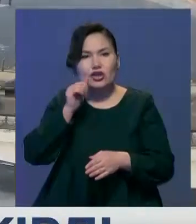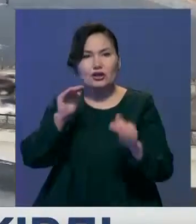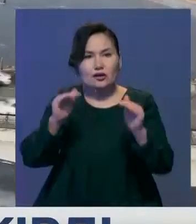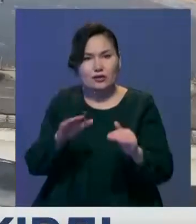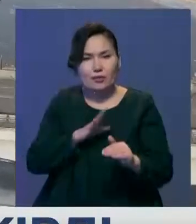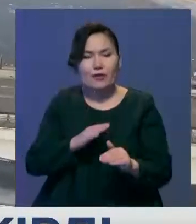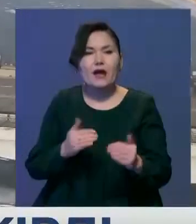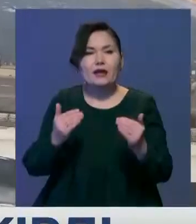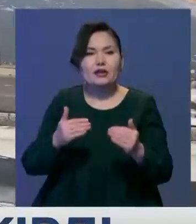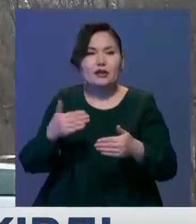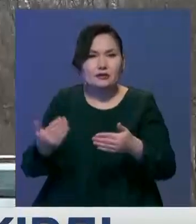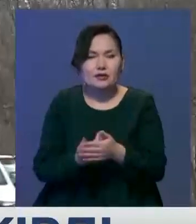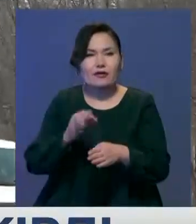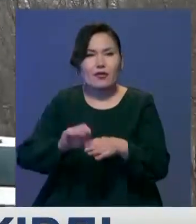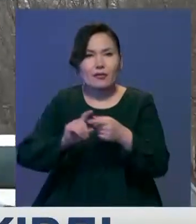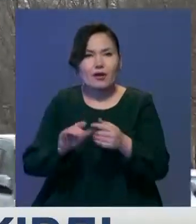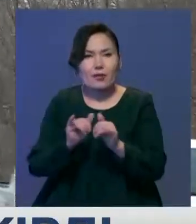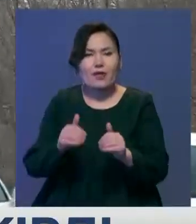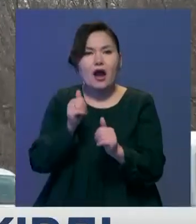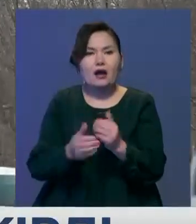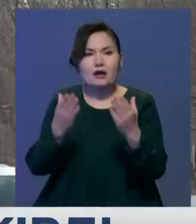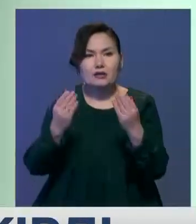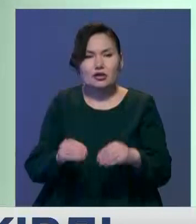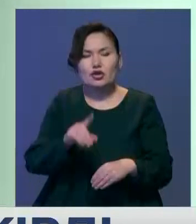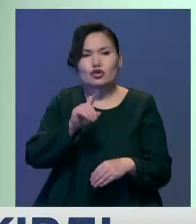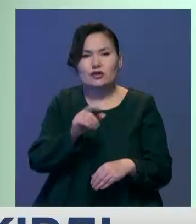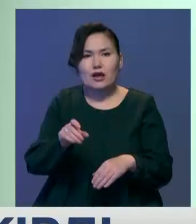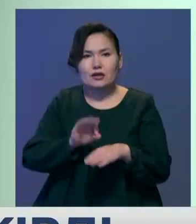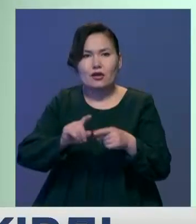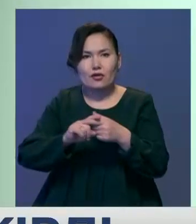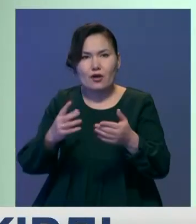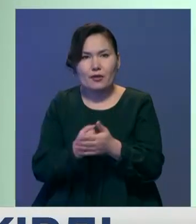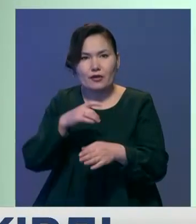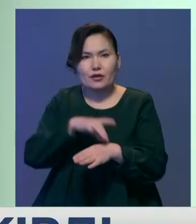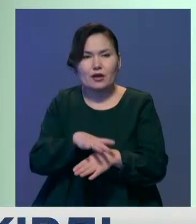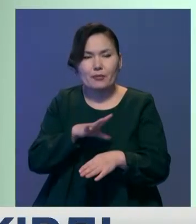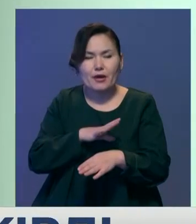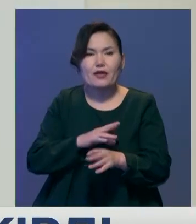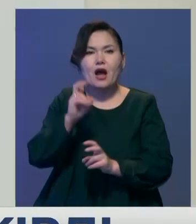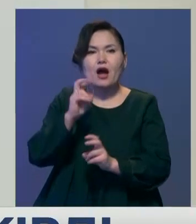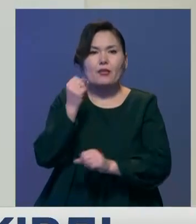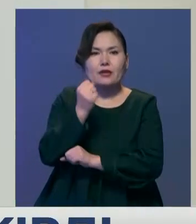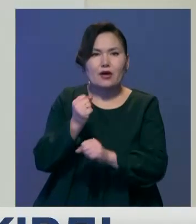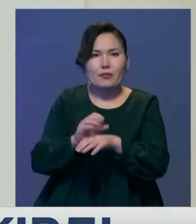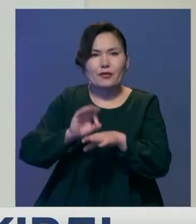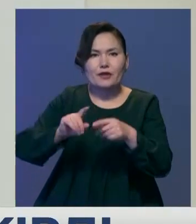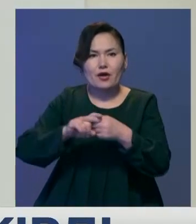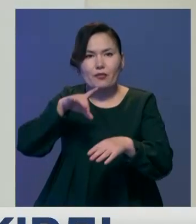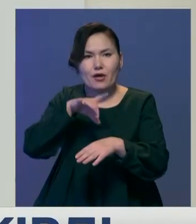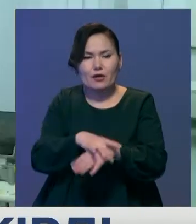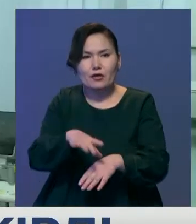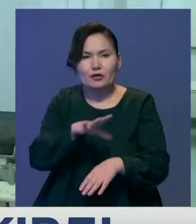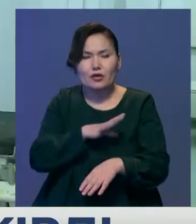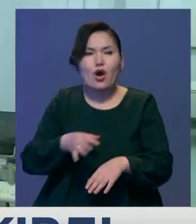Енді қайта қызыл аймаққа айналды. Күніне жүздеген адамның коронавирус жұқтырғаны анықталып отыр. Теңіз кенішінің жұмысшыларынан да